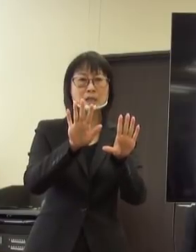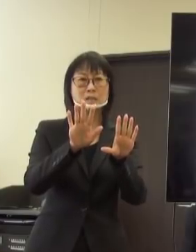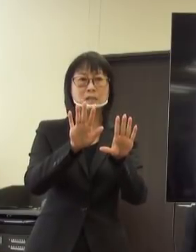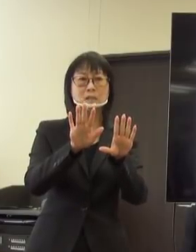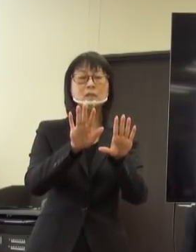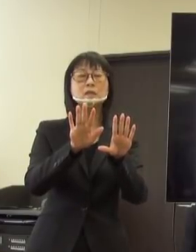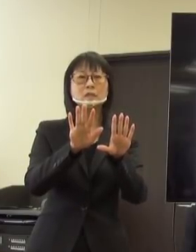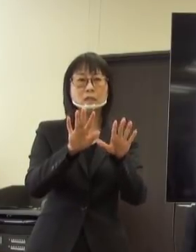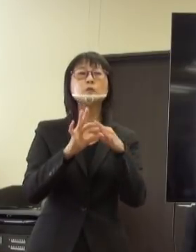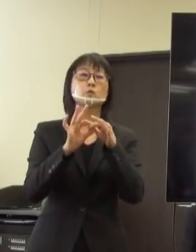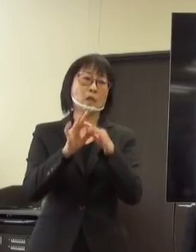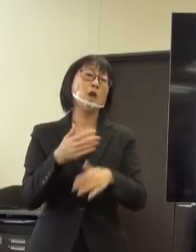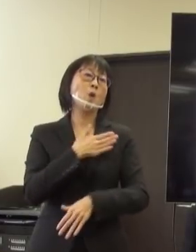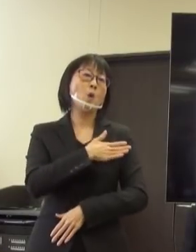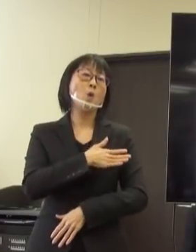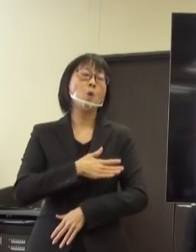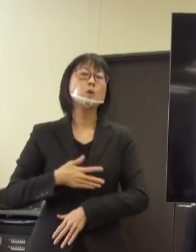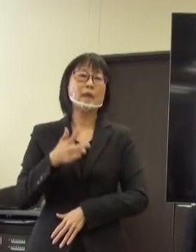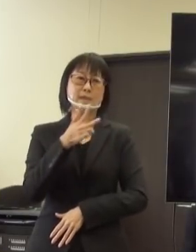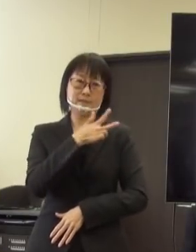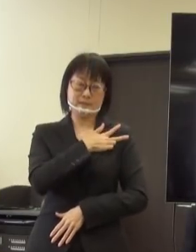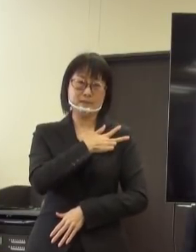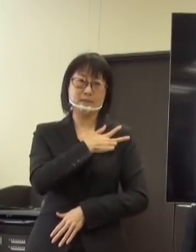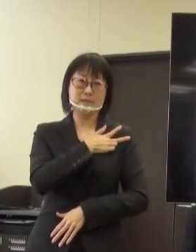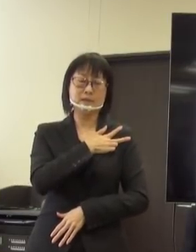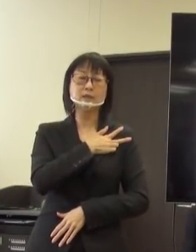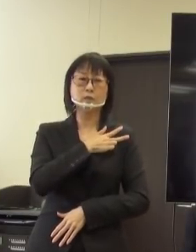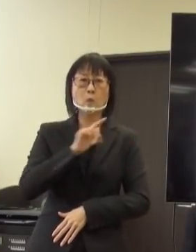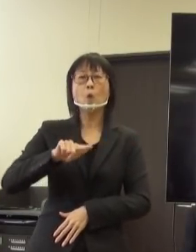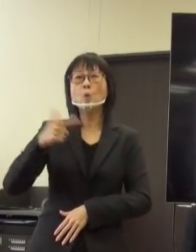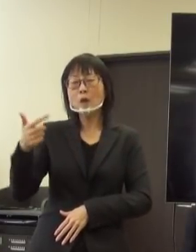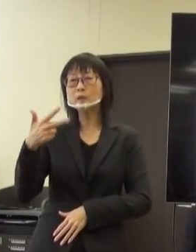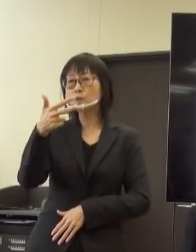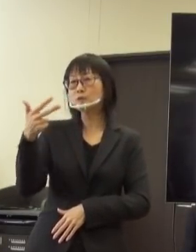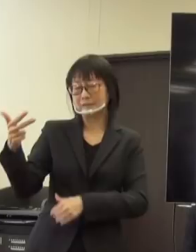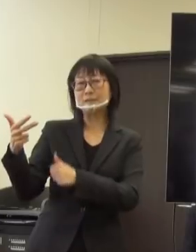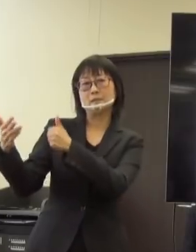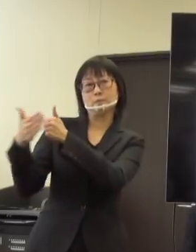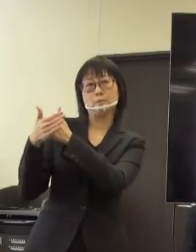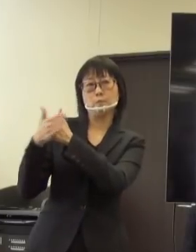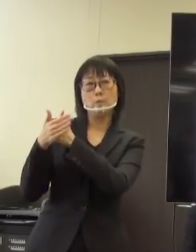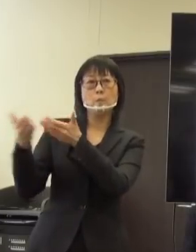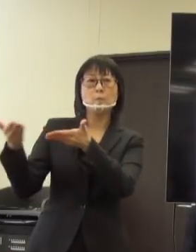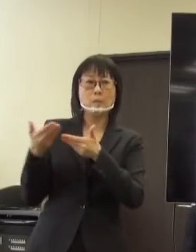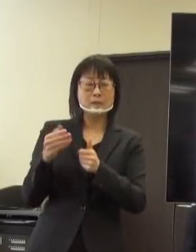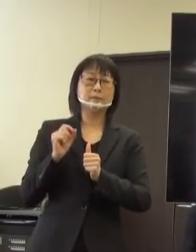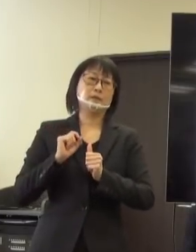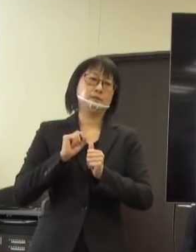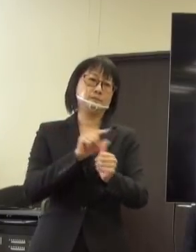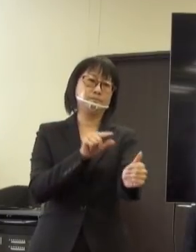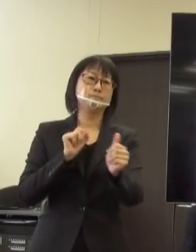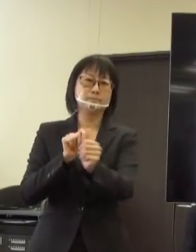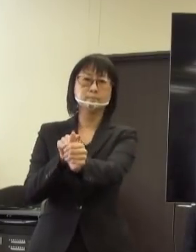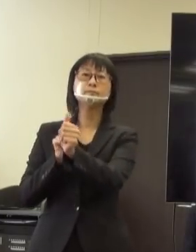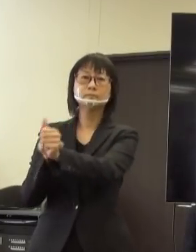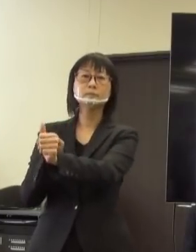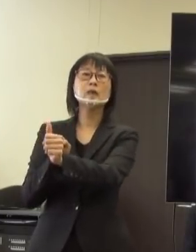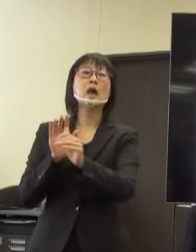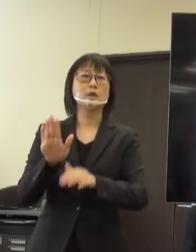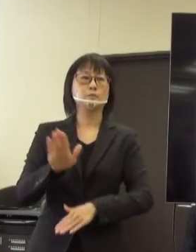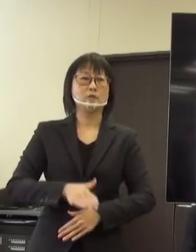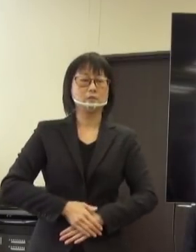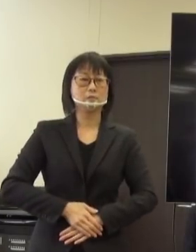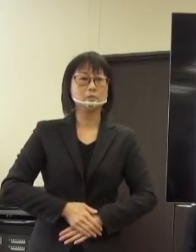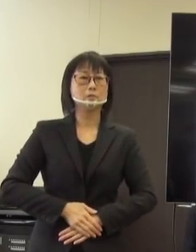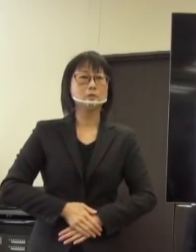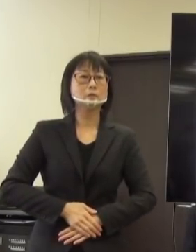師を、他の中核市などのご協力をいただきながら派遣をいただいておりますが、まあ、今回のクラスターを受けて、さらな